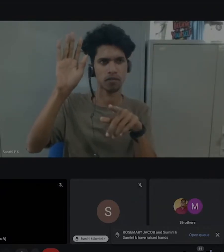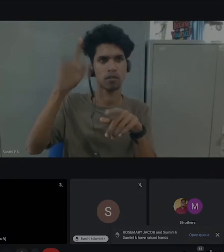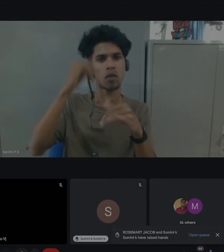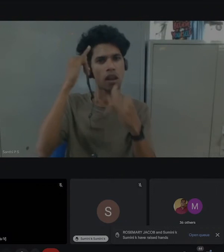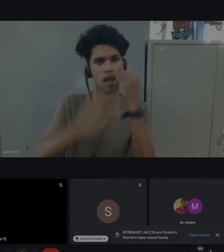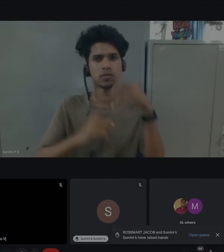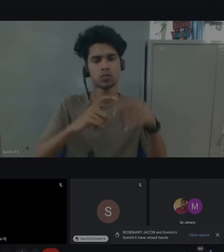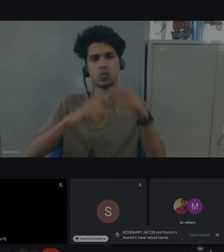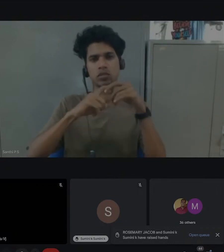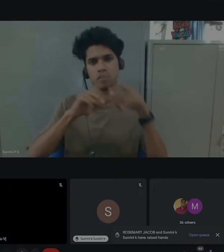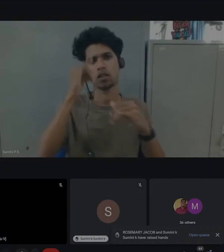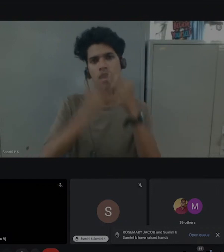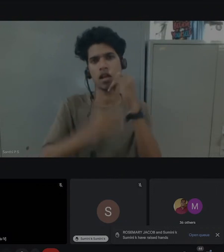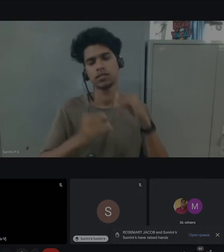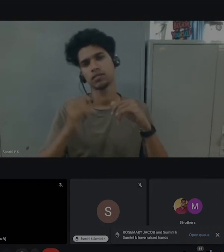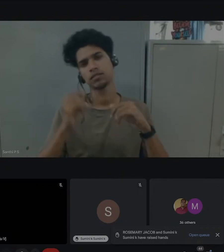ക്വസ്റ്റ്യൻ.